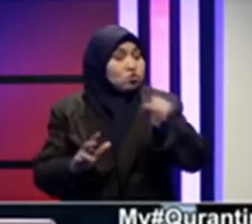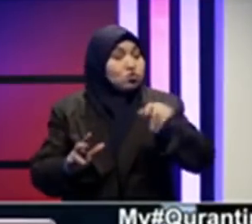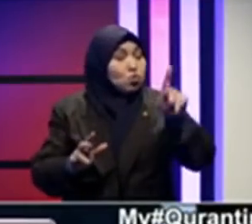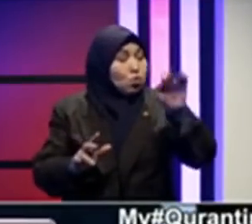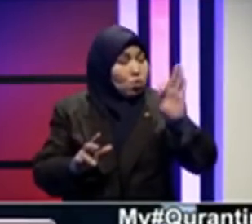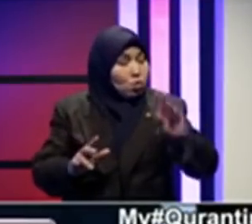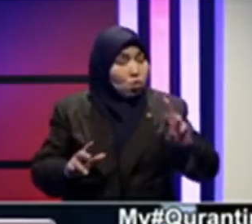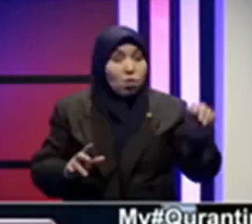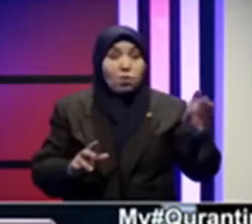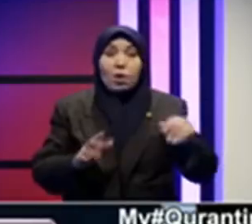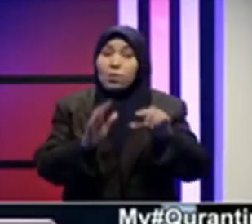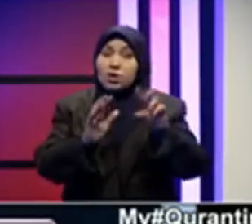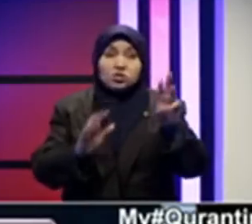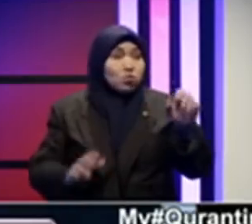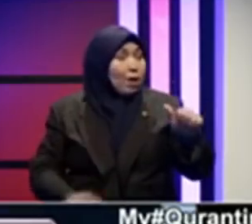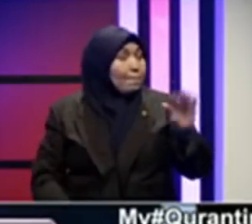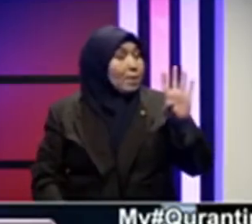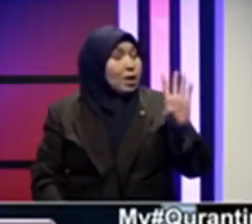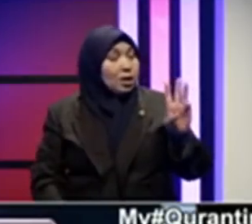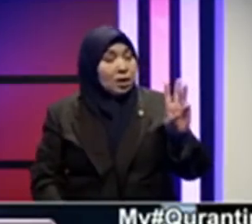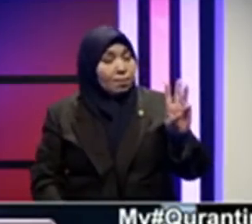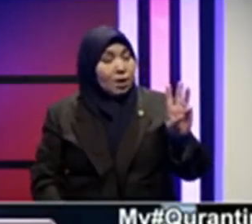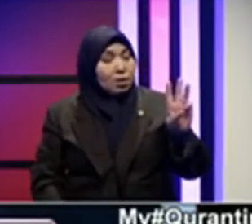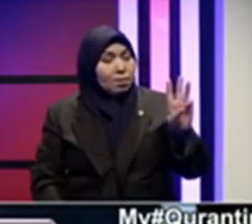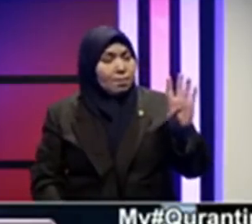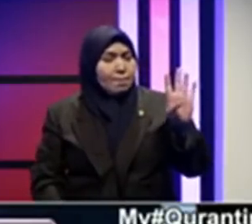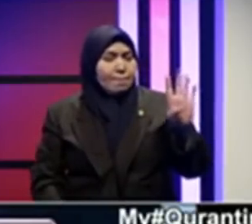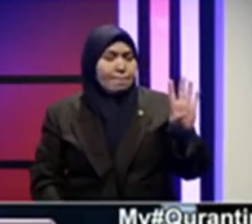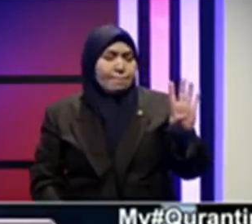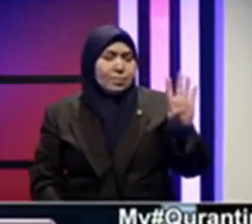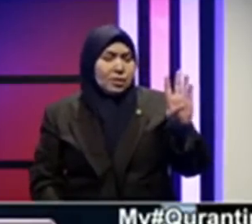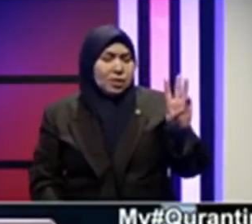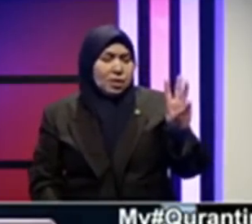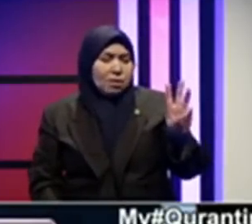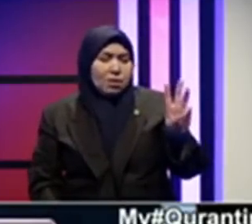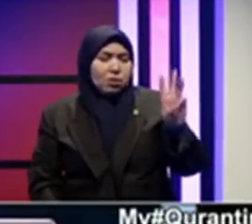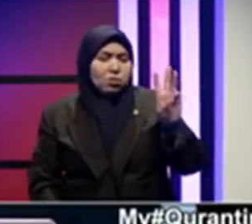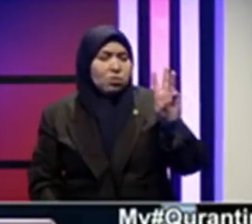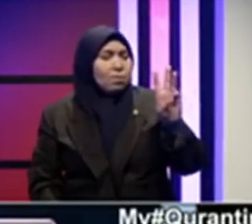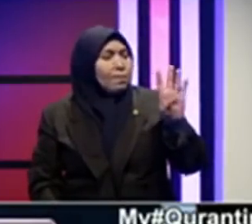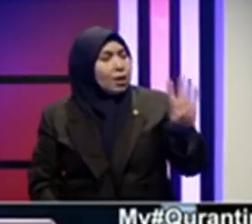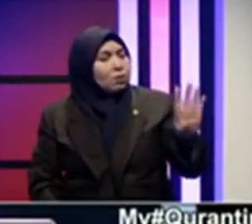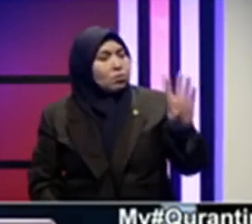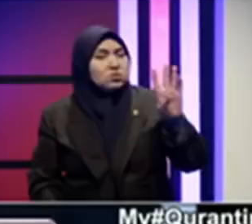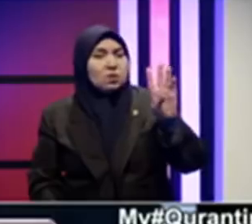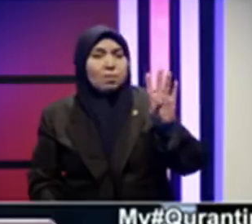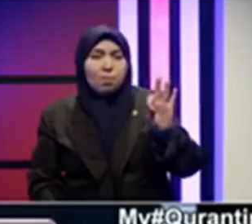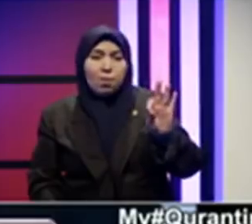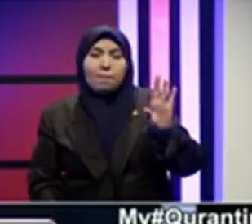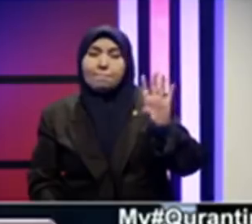surat 494 dengan tarannum jiharkah, insyaAllah.